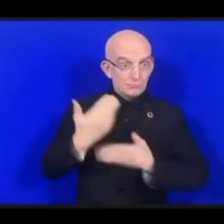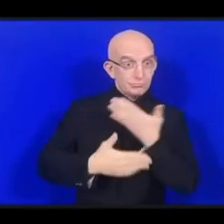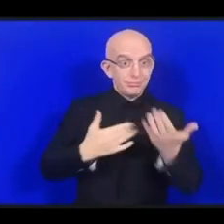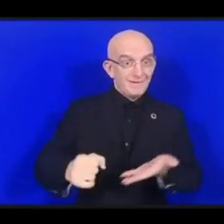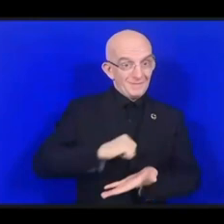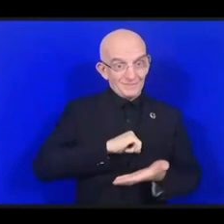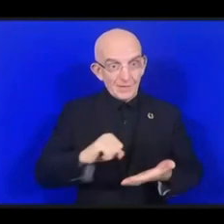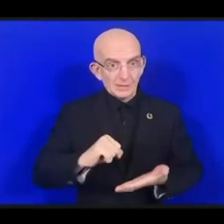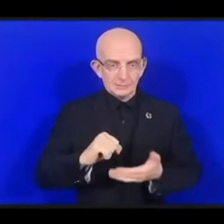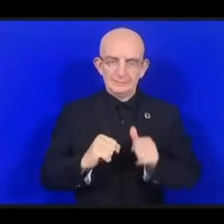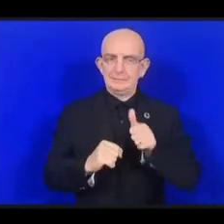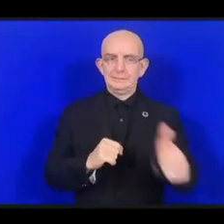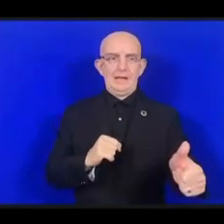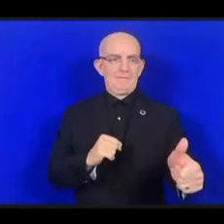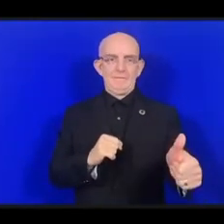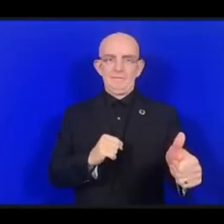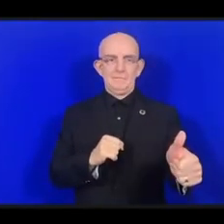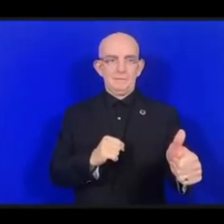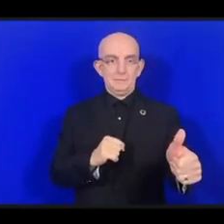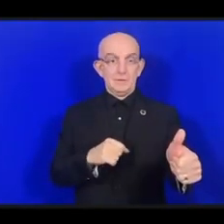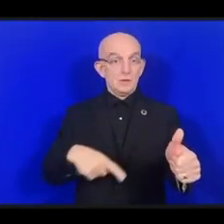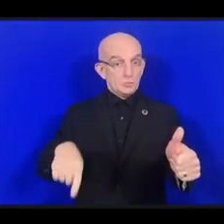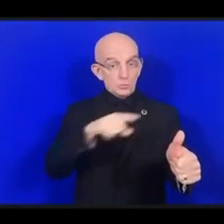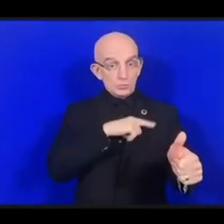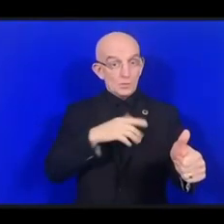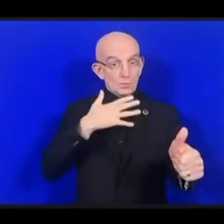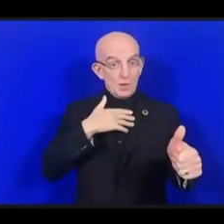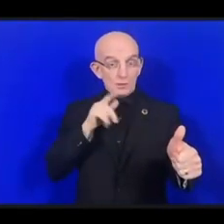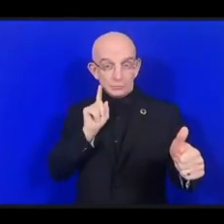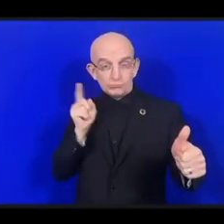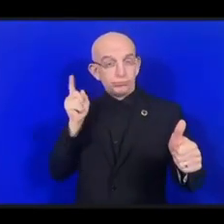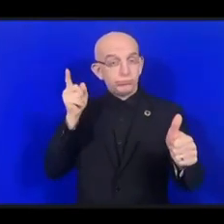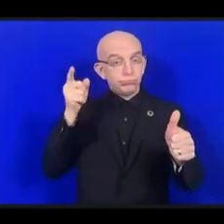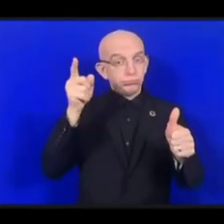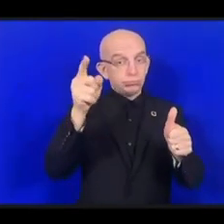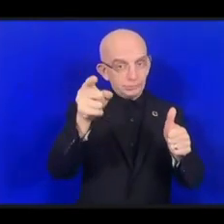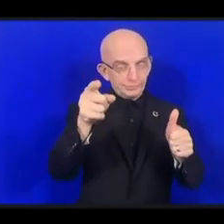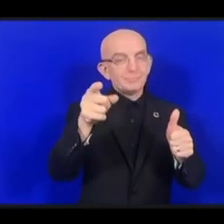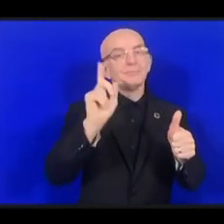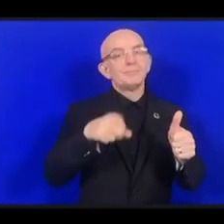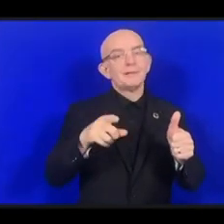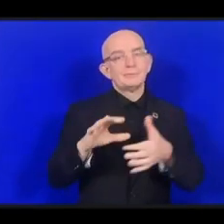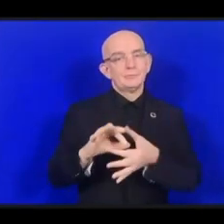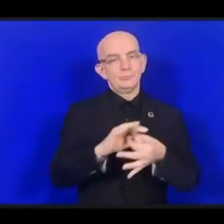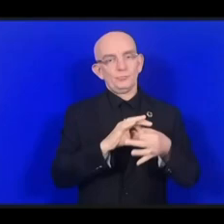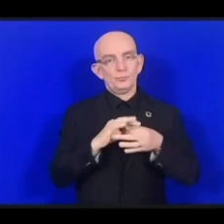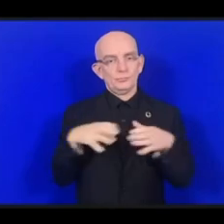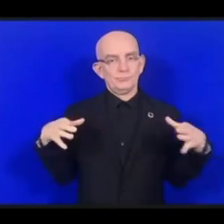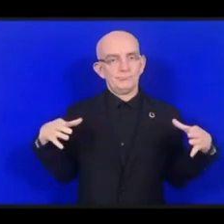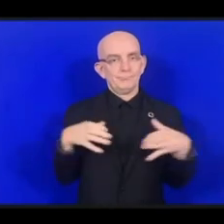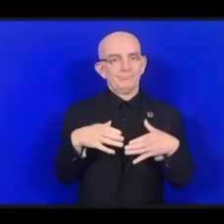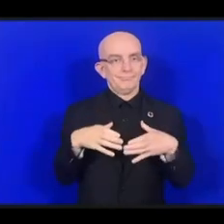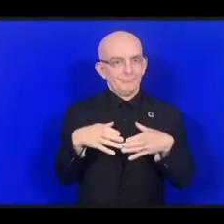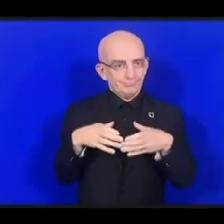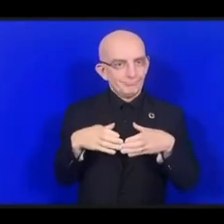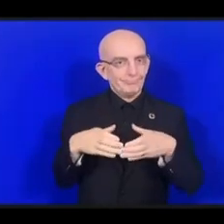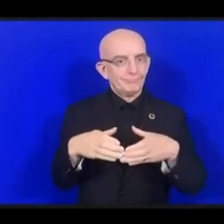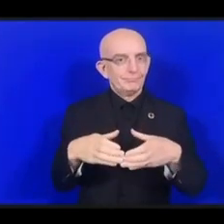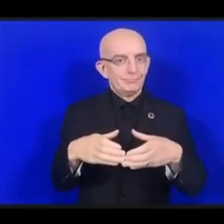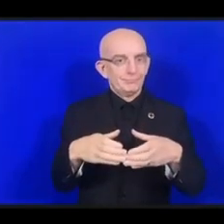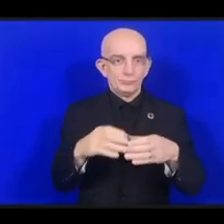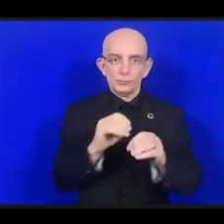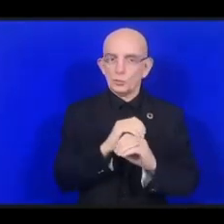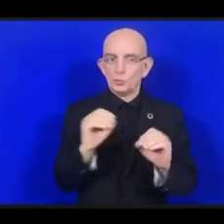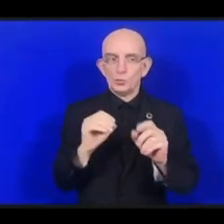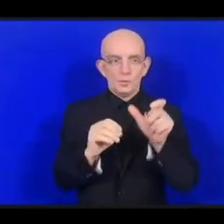avançons seul si nous voulons allons aller loin agissons ensemble assurons-nous que personne